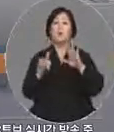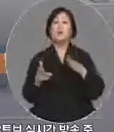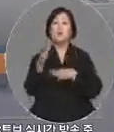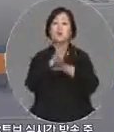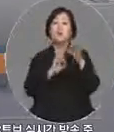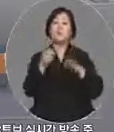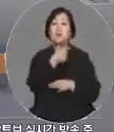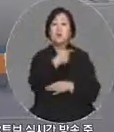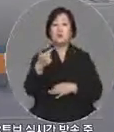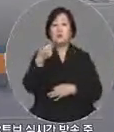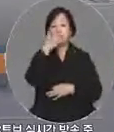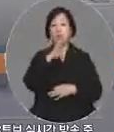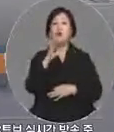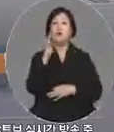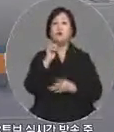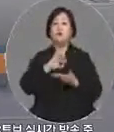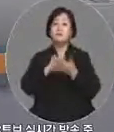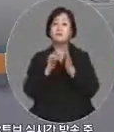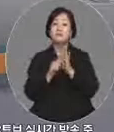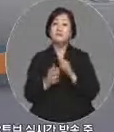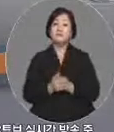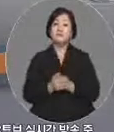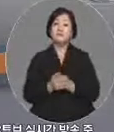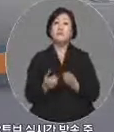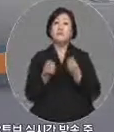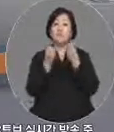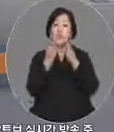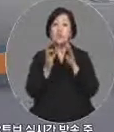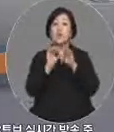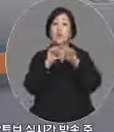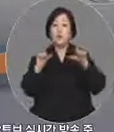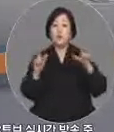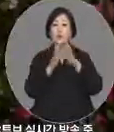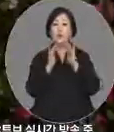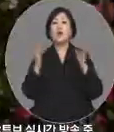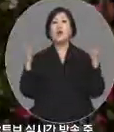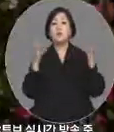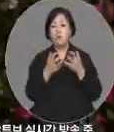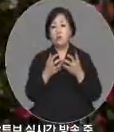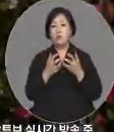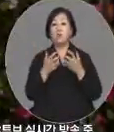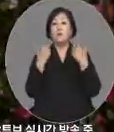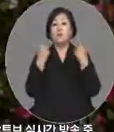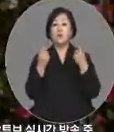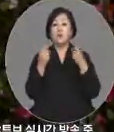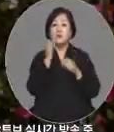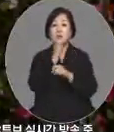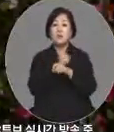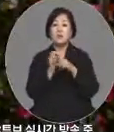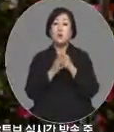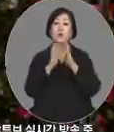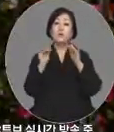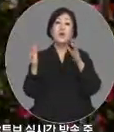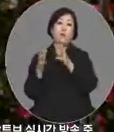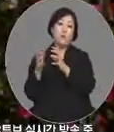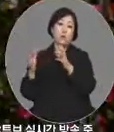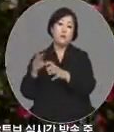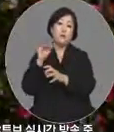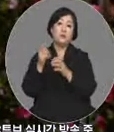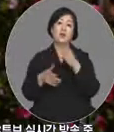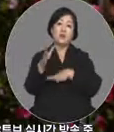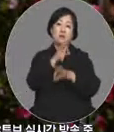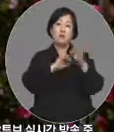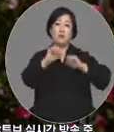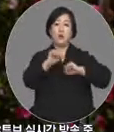경제효과 어떨까요? 예, 축제라는 것은 사람이 모이게 마련입니다. 또 사람이 모이는 곳에는